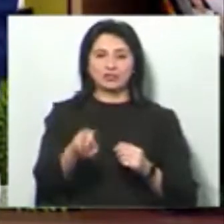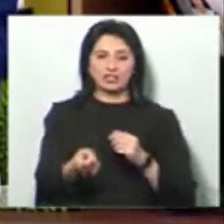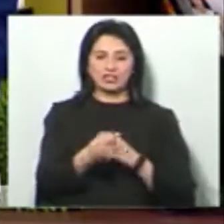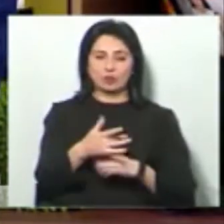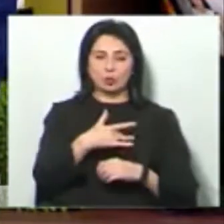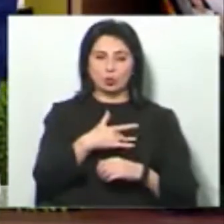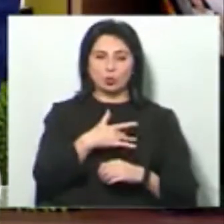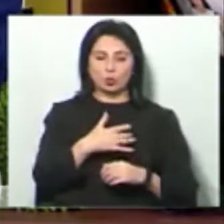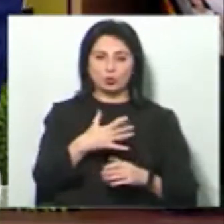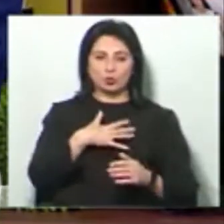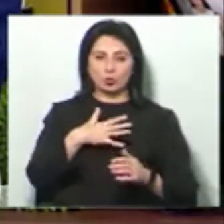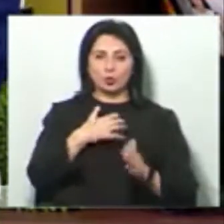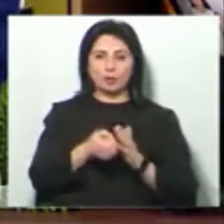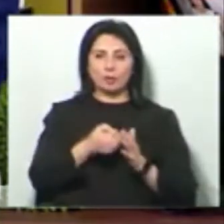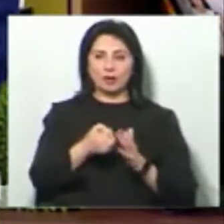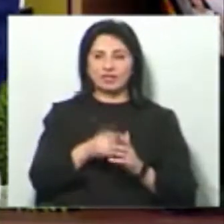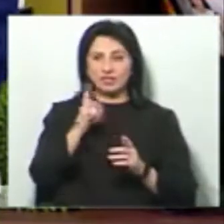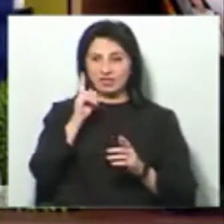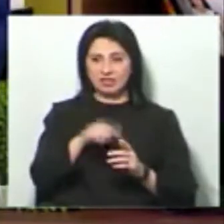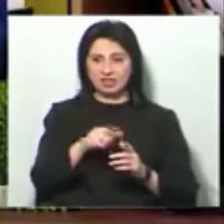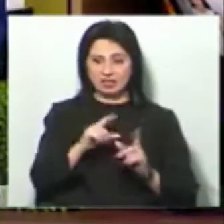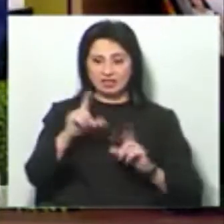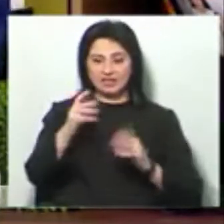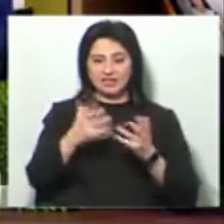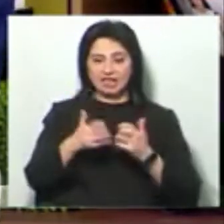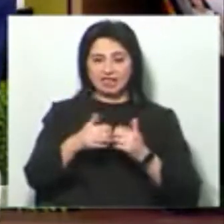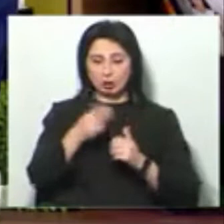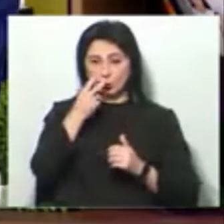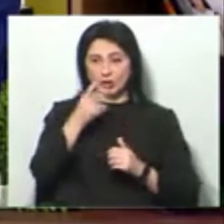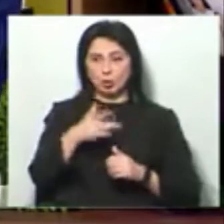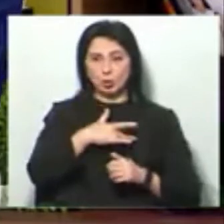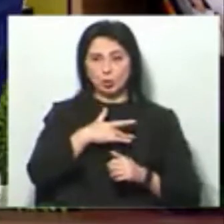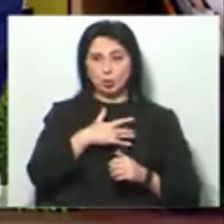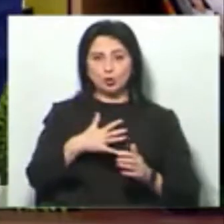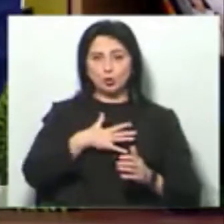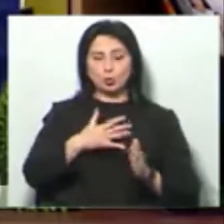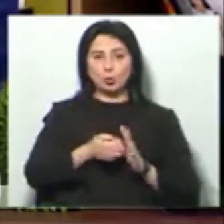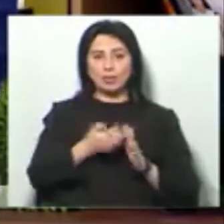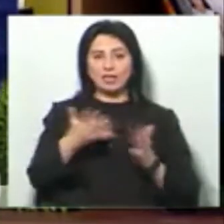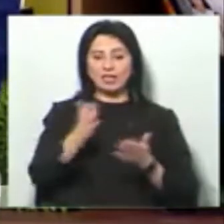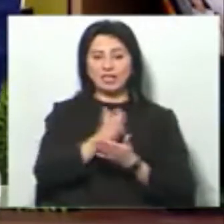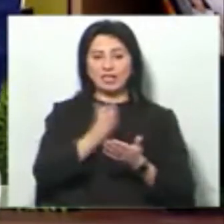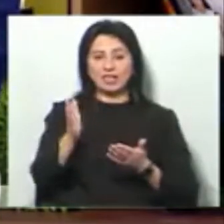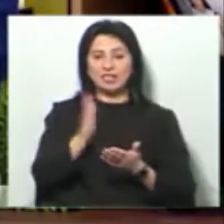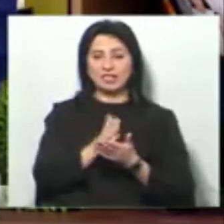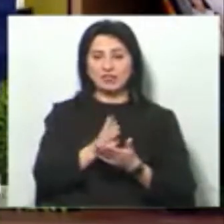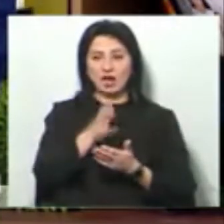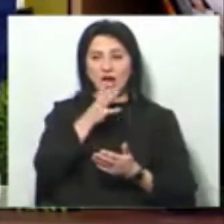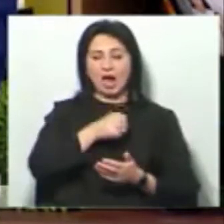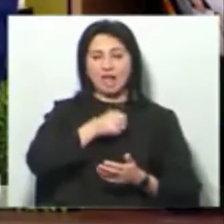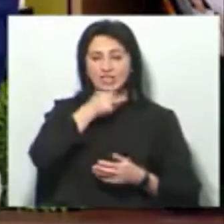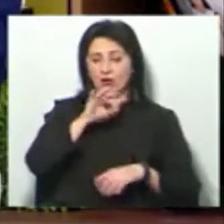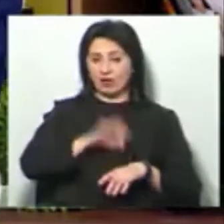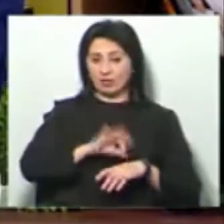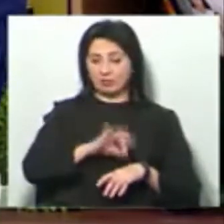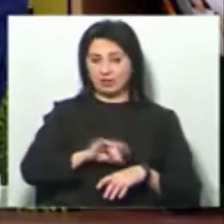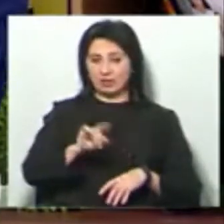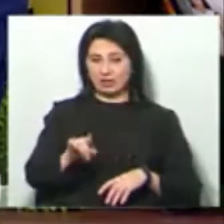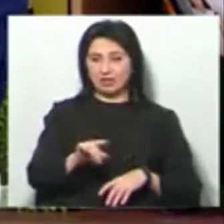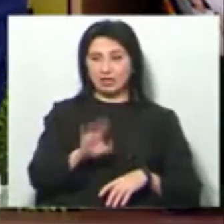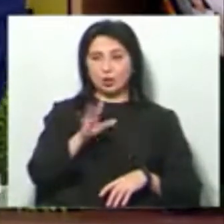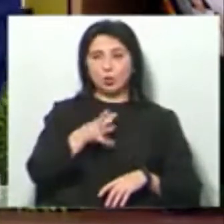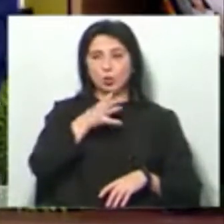გულის უკმარისობას. Მოგახსენებათ, რომ სტატისტიკურად რო ნახოთ, გულის უკმარისობის დიდი ნაწილი არის ასაკოვანი პაციენტების, რაც